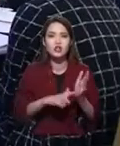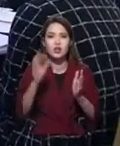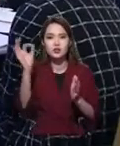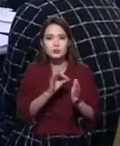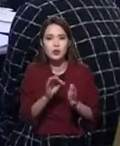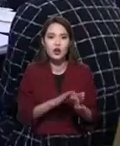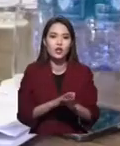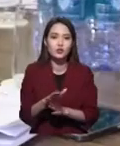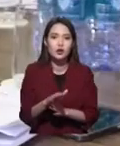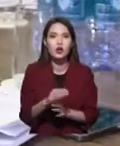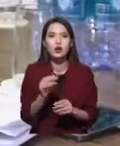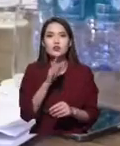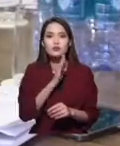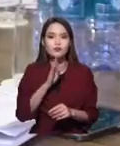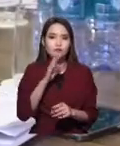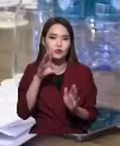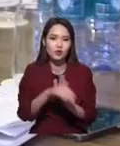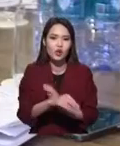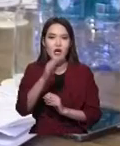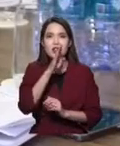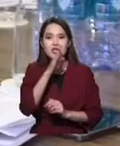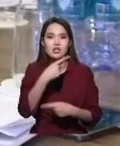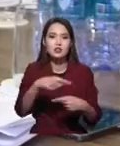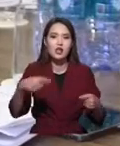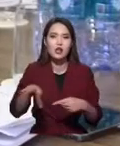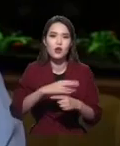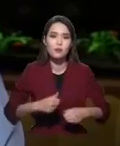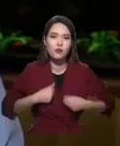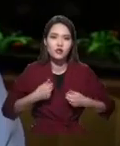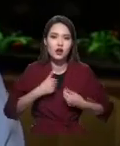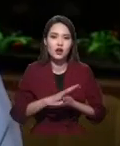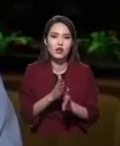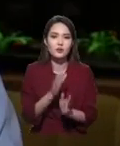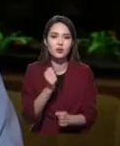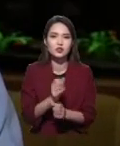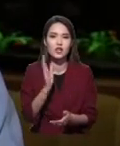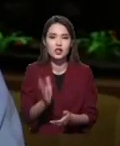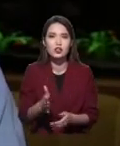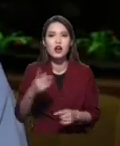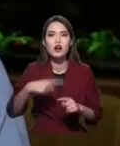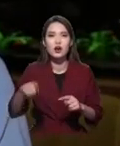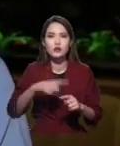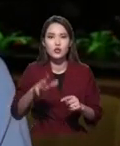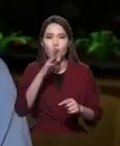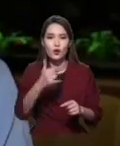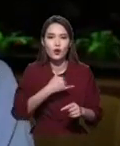да нәзік жандылар. Өңірде қыз келіншектерге барынша жағдай жасалуда. Алдағы уақытта біздің жұмыс